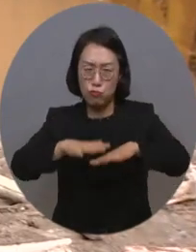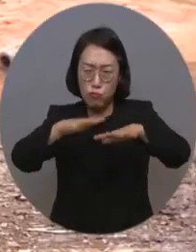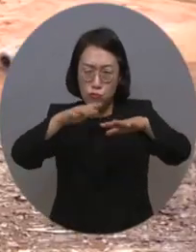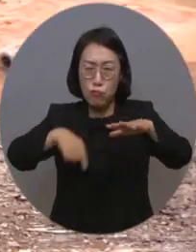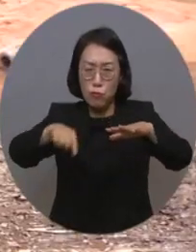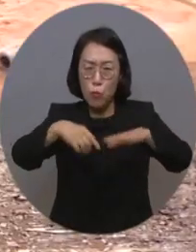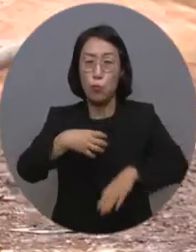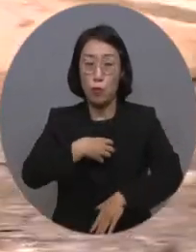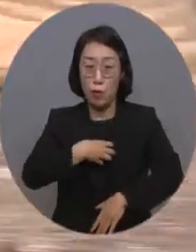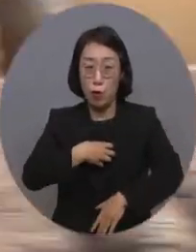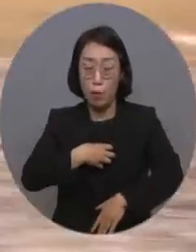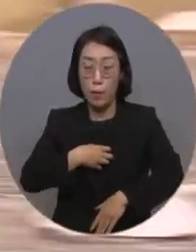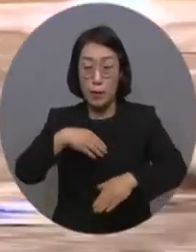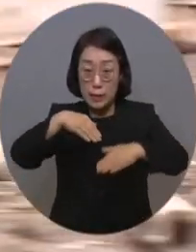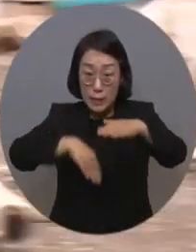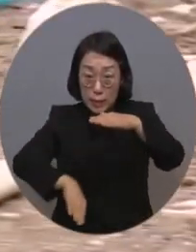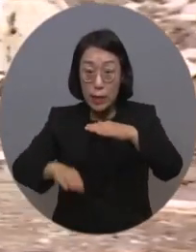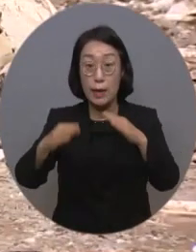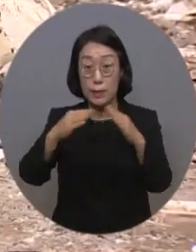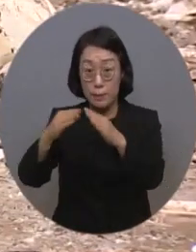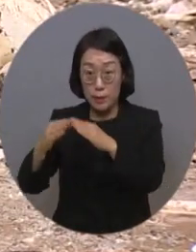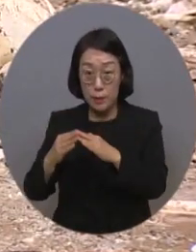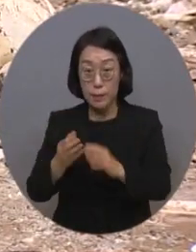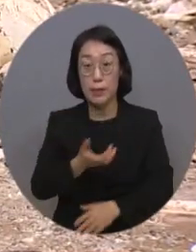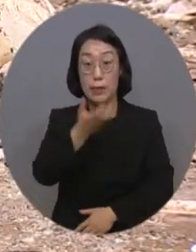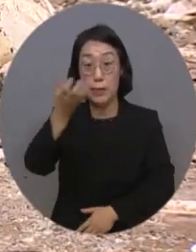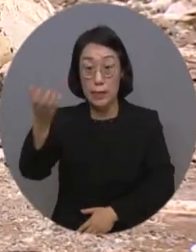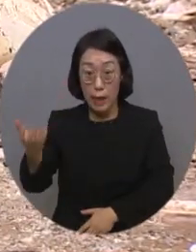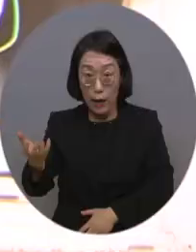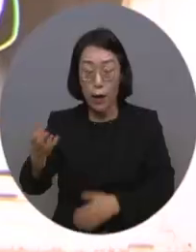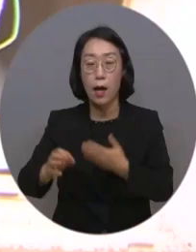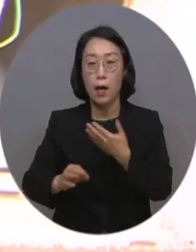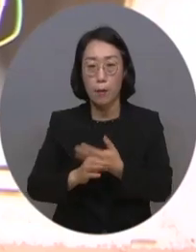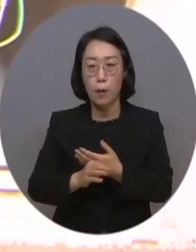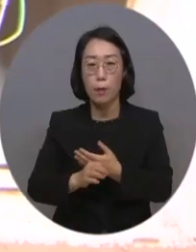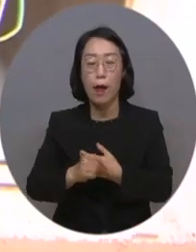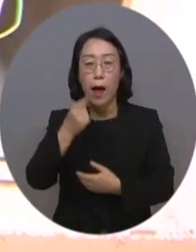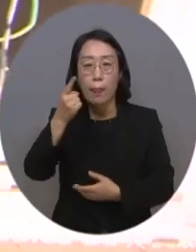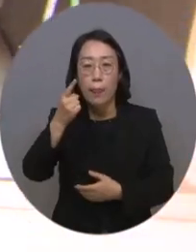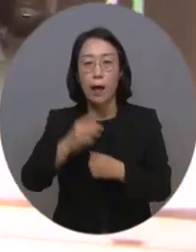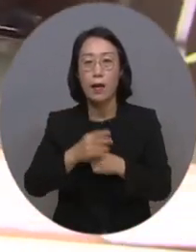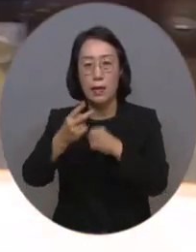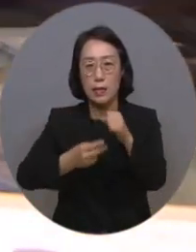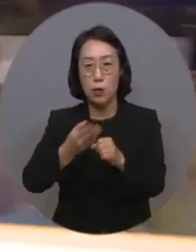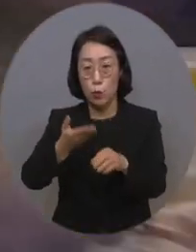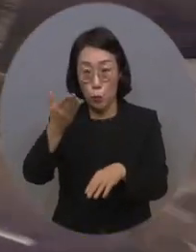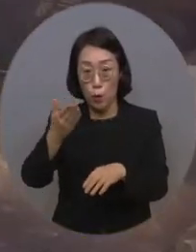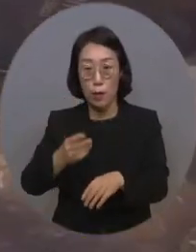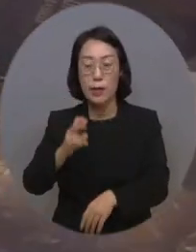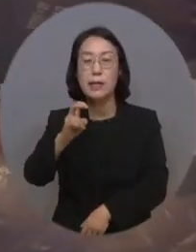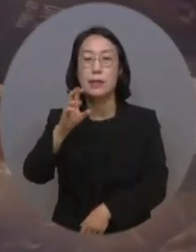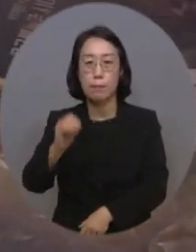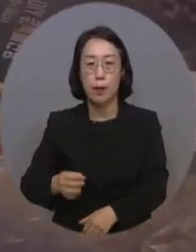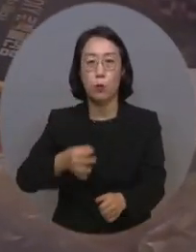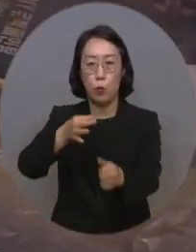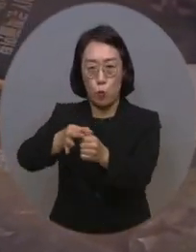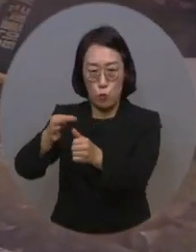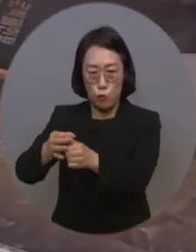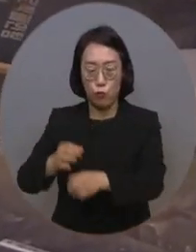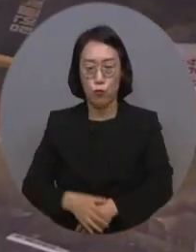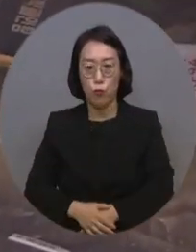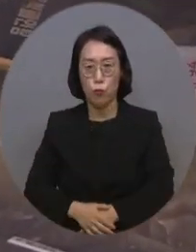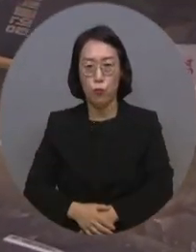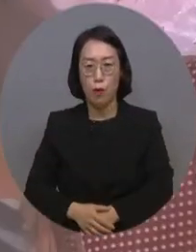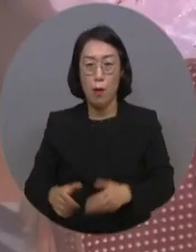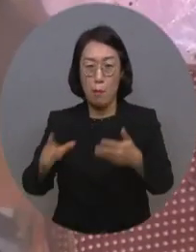가구가 지상층으로 이주하면 최장 2년간 월 20만 원을 지원한다고 전했습니다. 이는 시가 8월 폭우